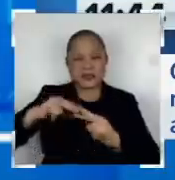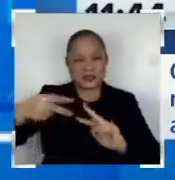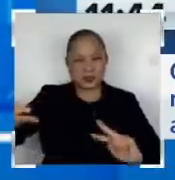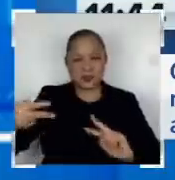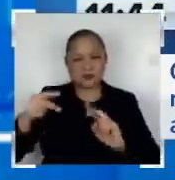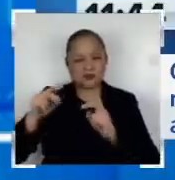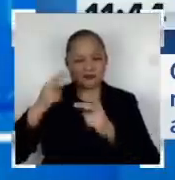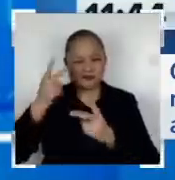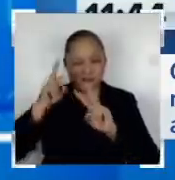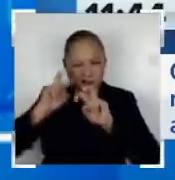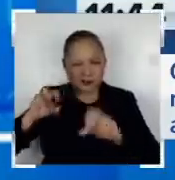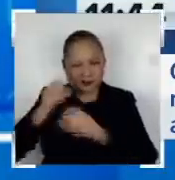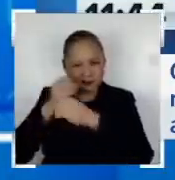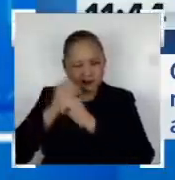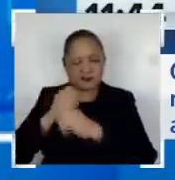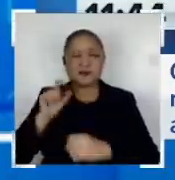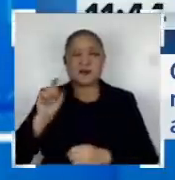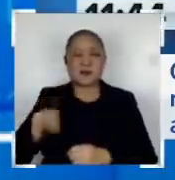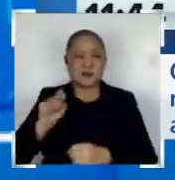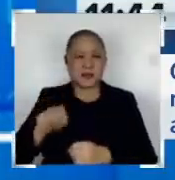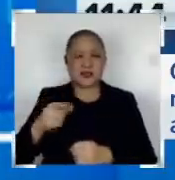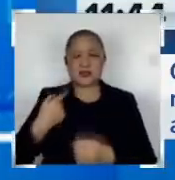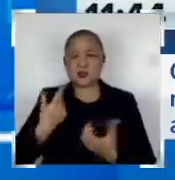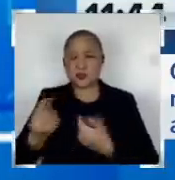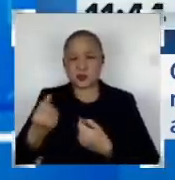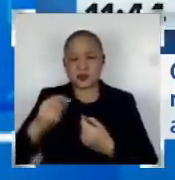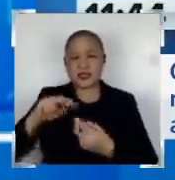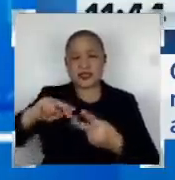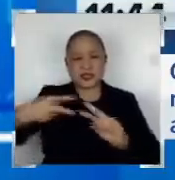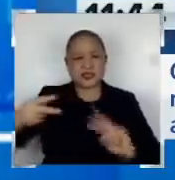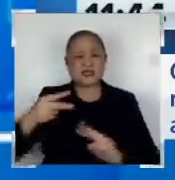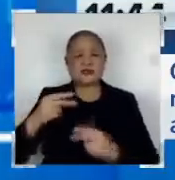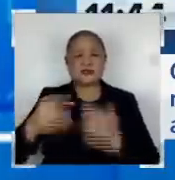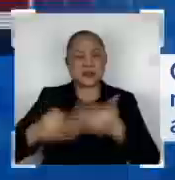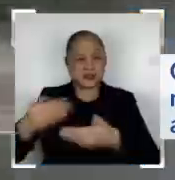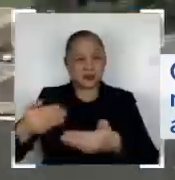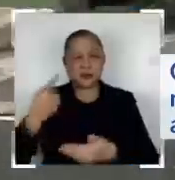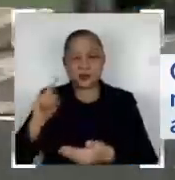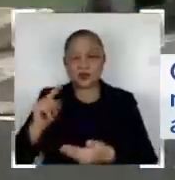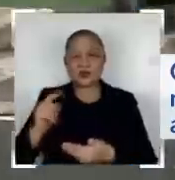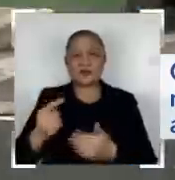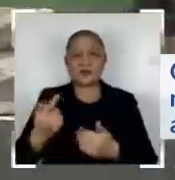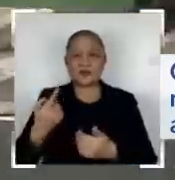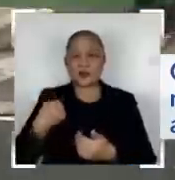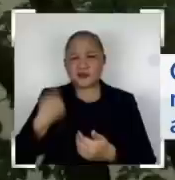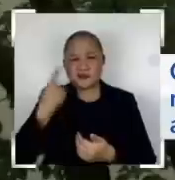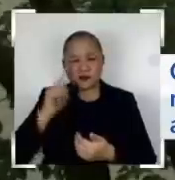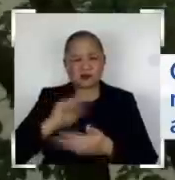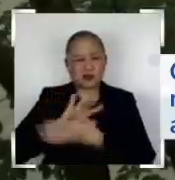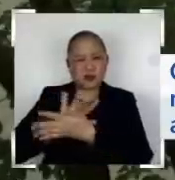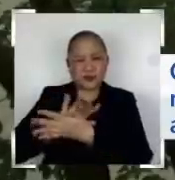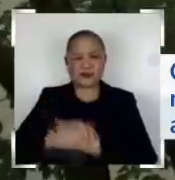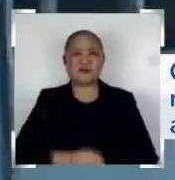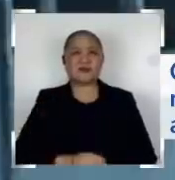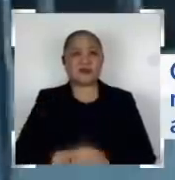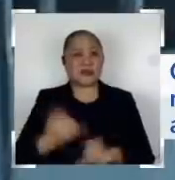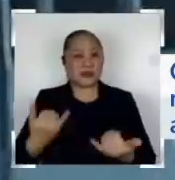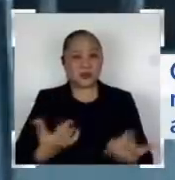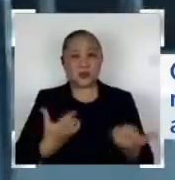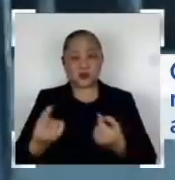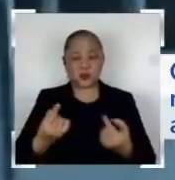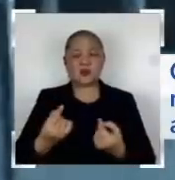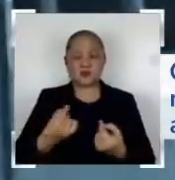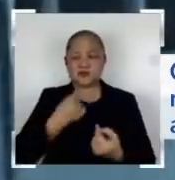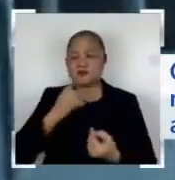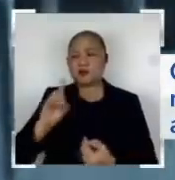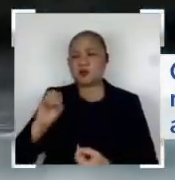to rapidly do genome sequencing of the most recent arrivals. Ginagawa na raw ito, sabi ng DOH.